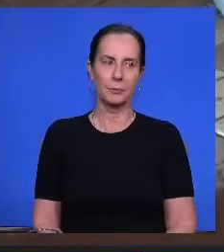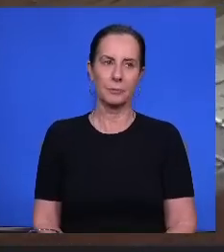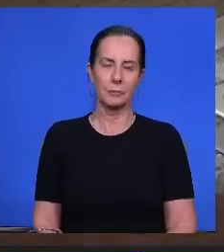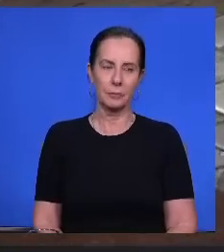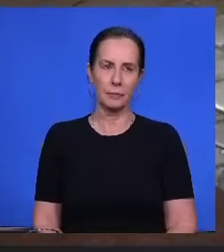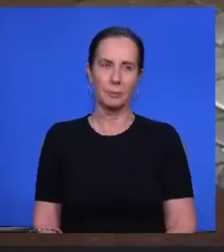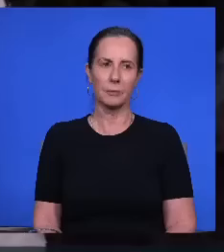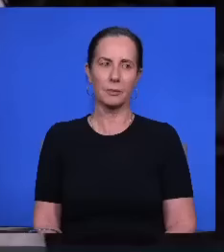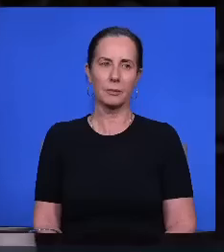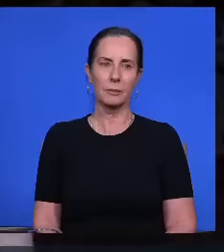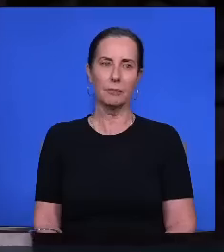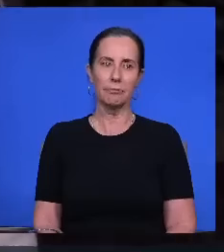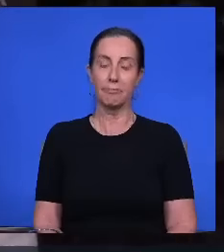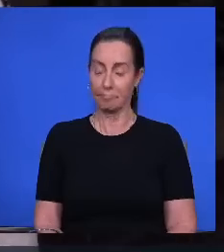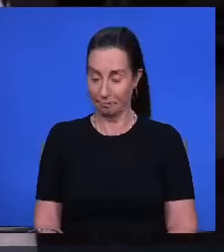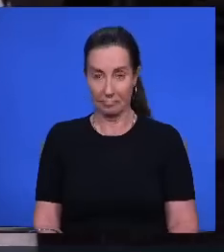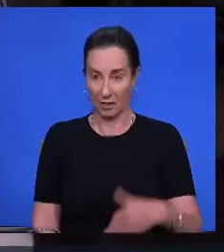טוב, אז הלילה אתם כבר לא תשנו, אה?